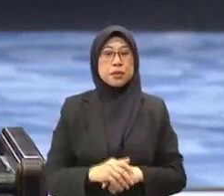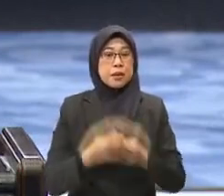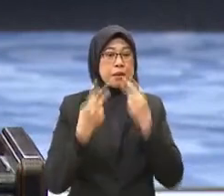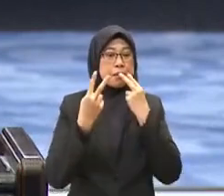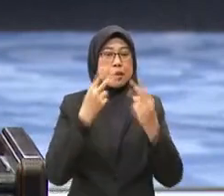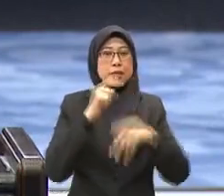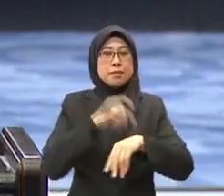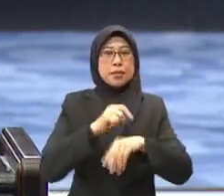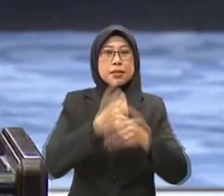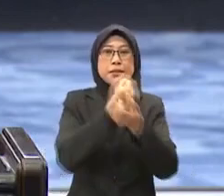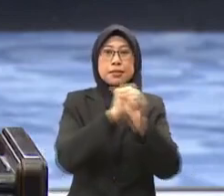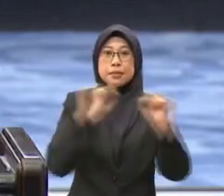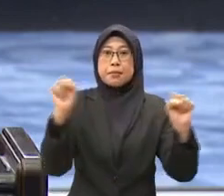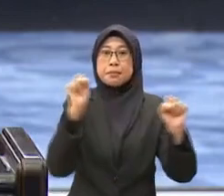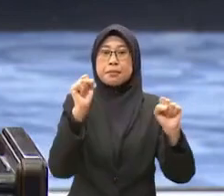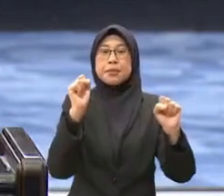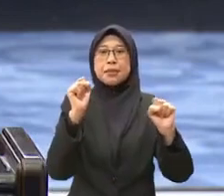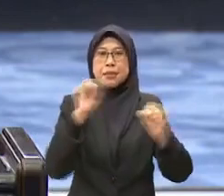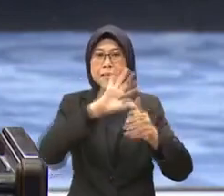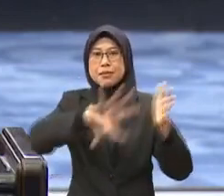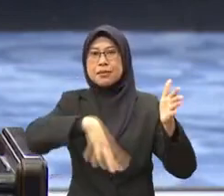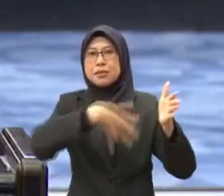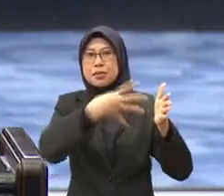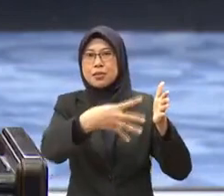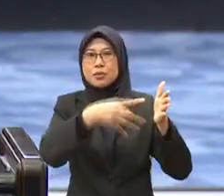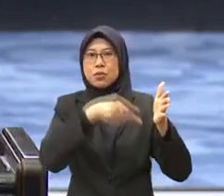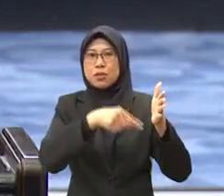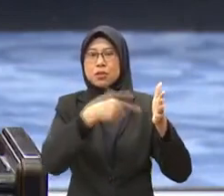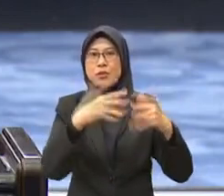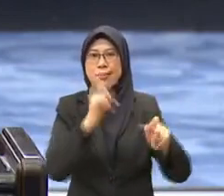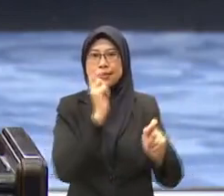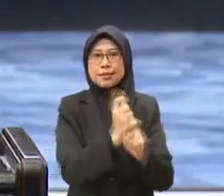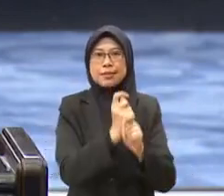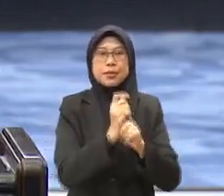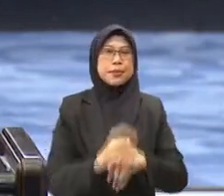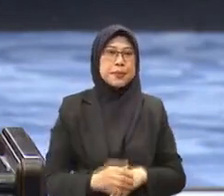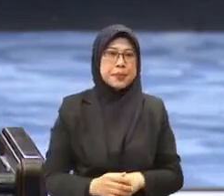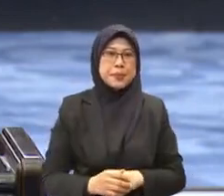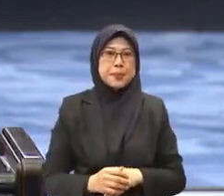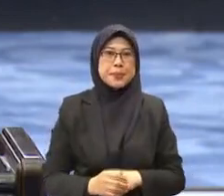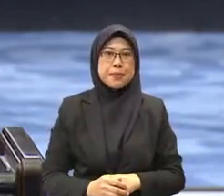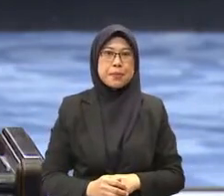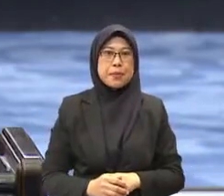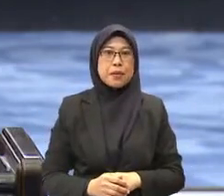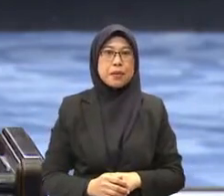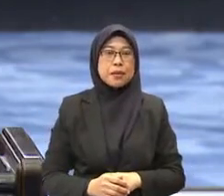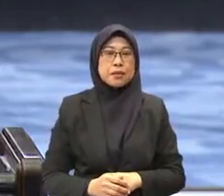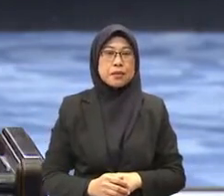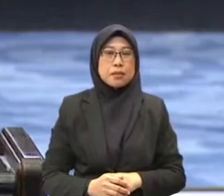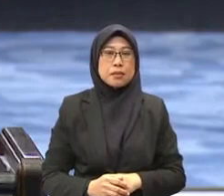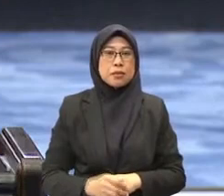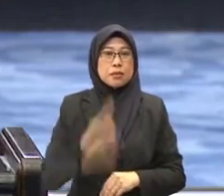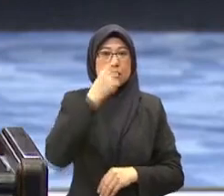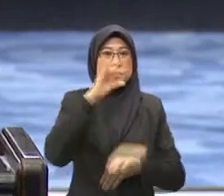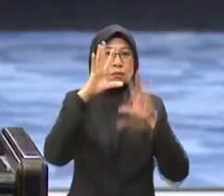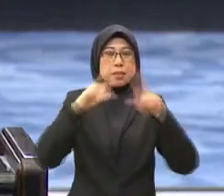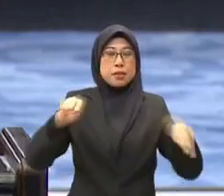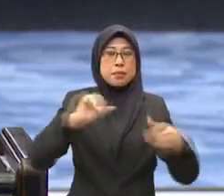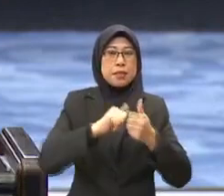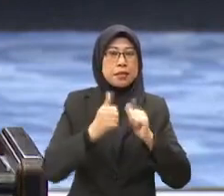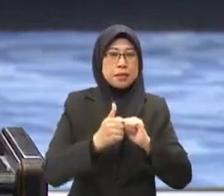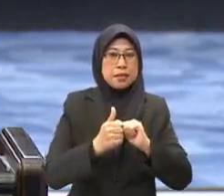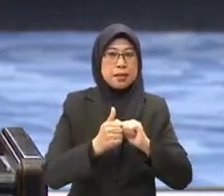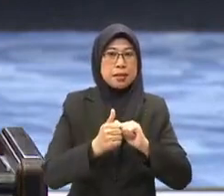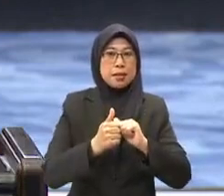ybgk dan jbg bila menyentuh tentang isu mendapat pembelaan dalam hal ehwal